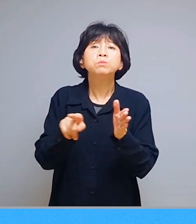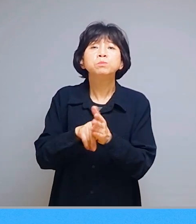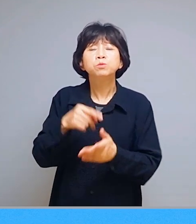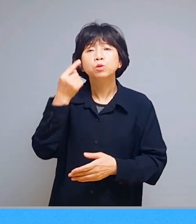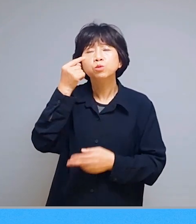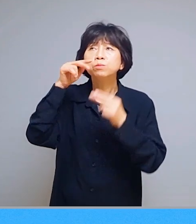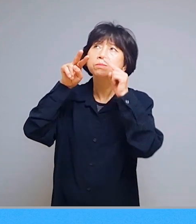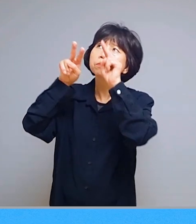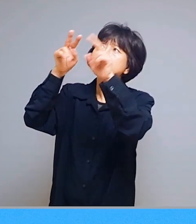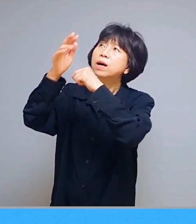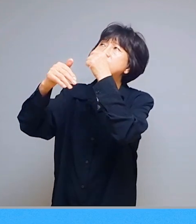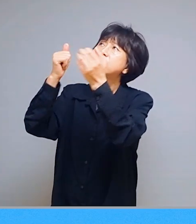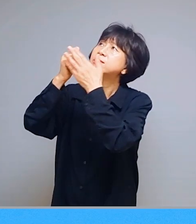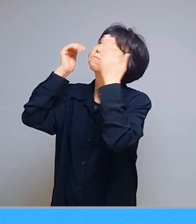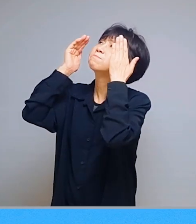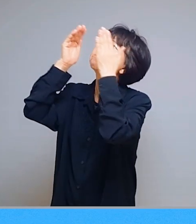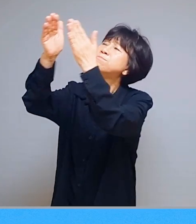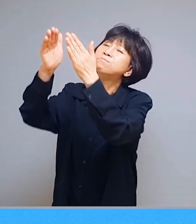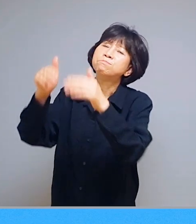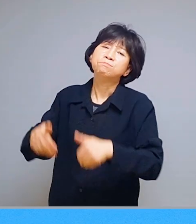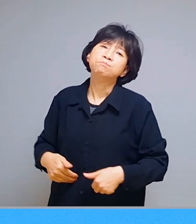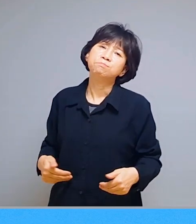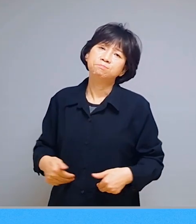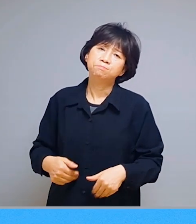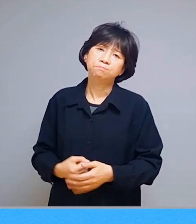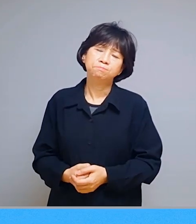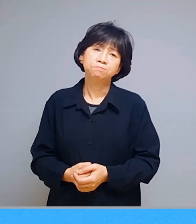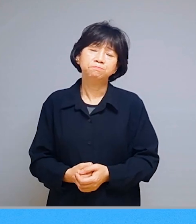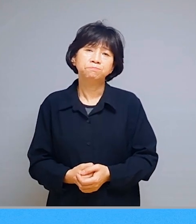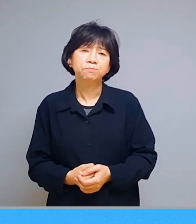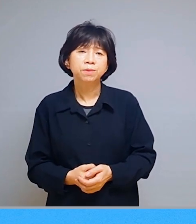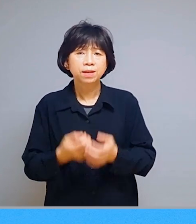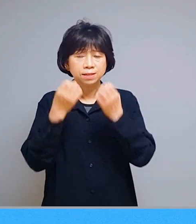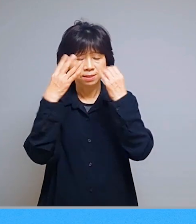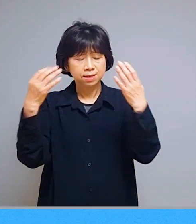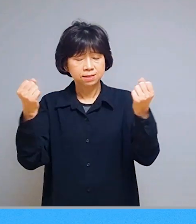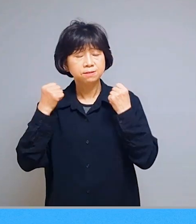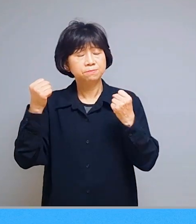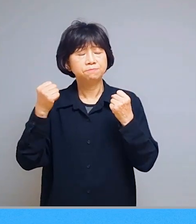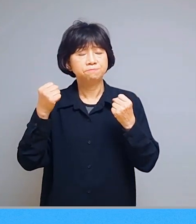여호와를 앙망하는 자는 새 힘을 얻으리니.